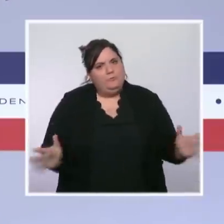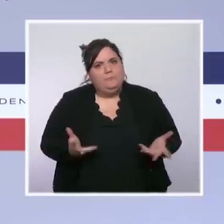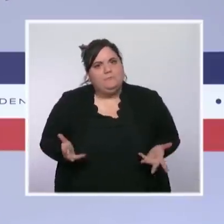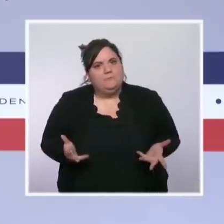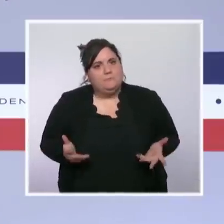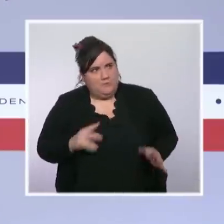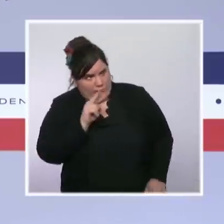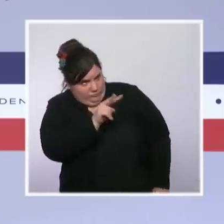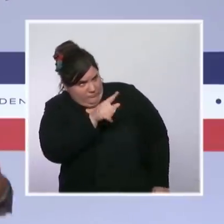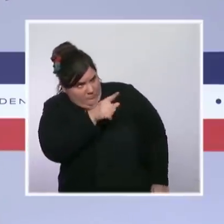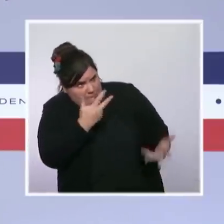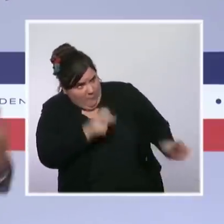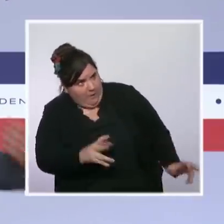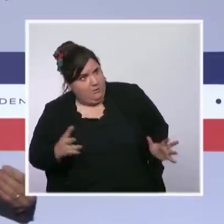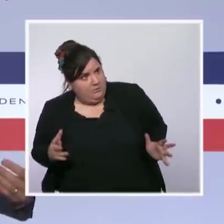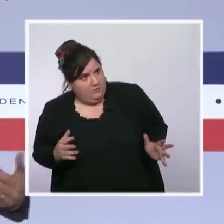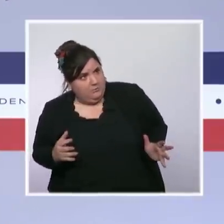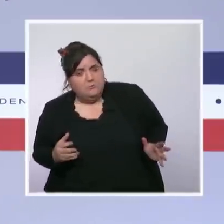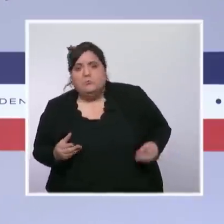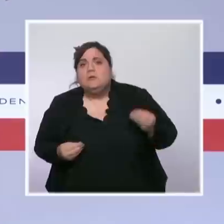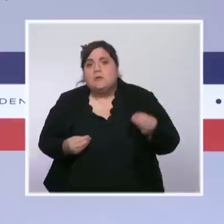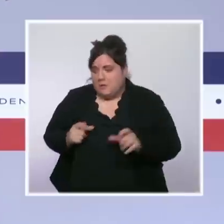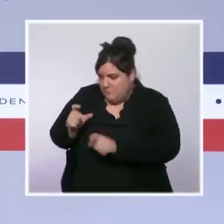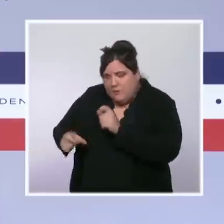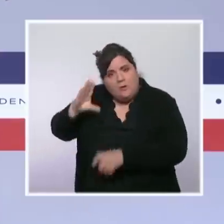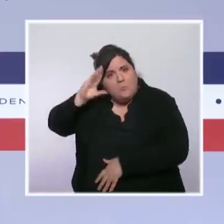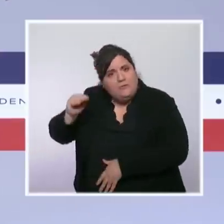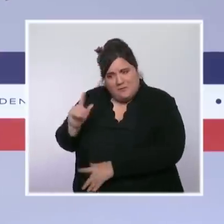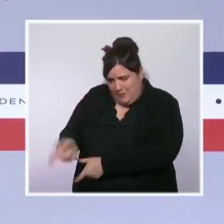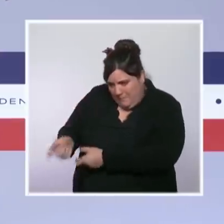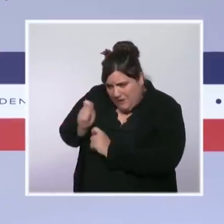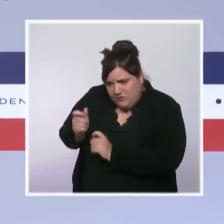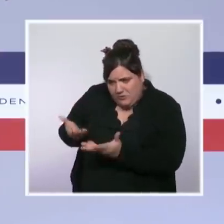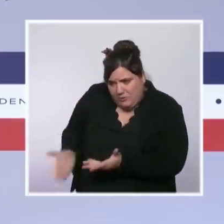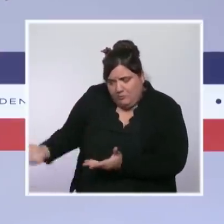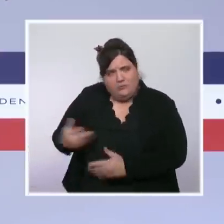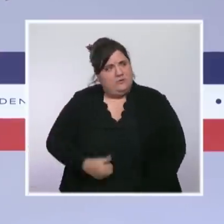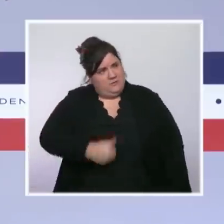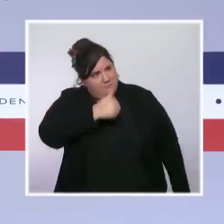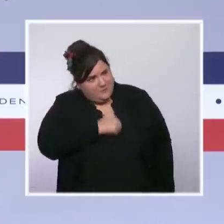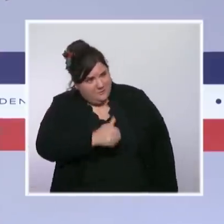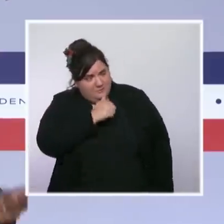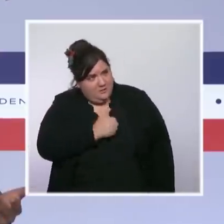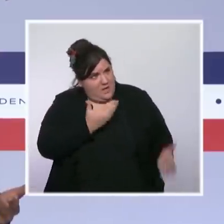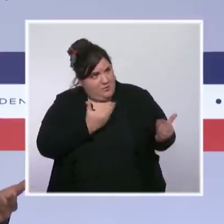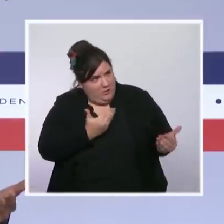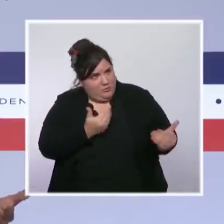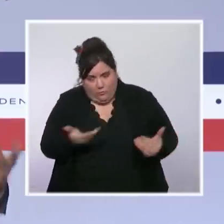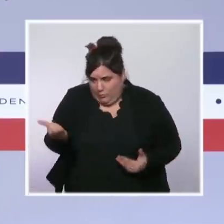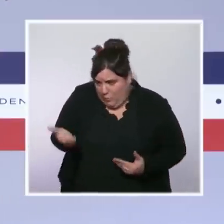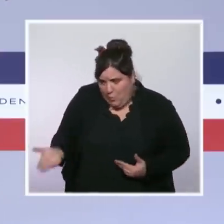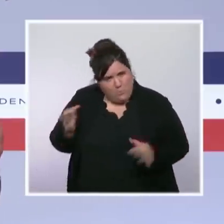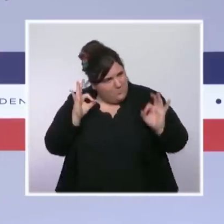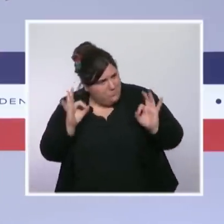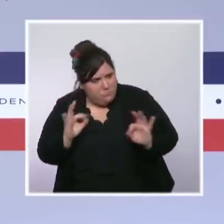ne pas respecter l'accord et de ne pas donner à nos pêcheurs qui ont été très patients, qui ont beaucoup attendu, qui ont été exemplaires,